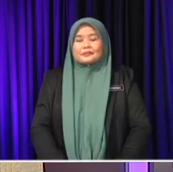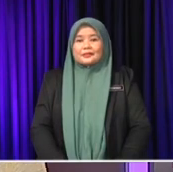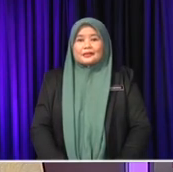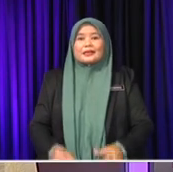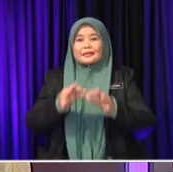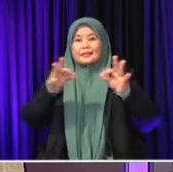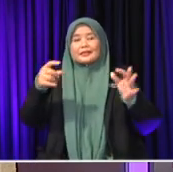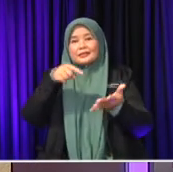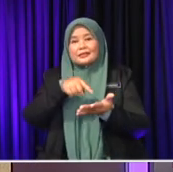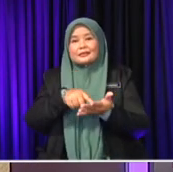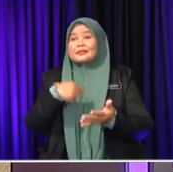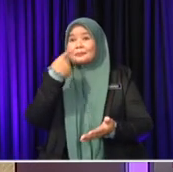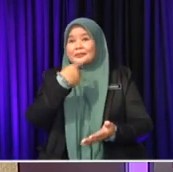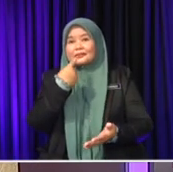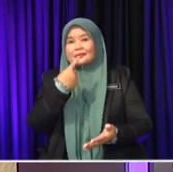ini yaitu